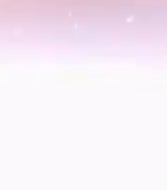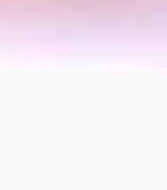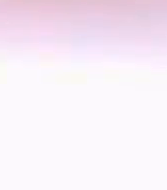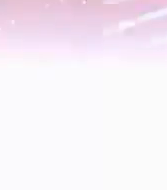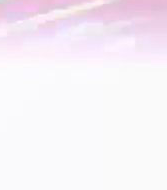ด้วย